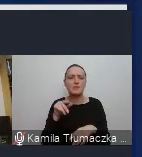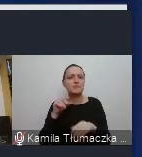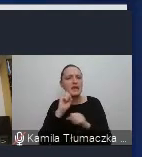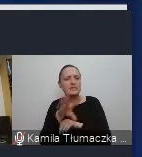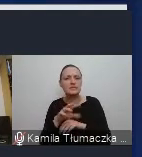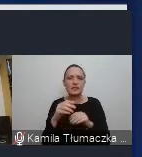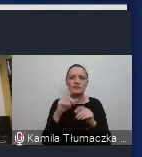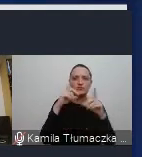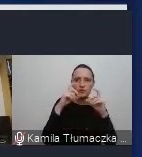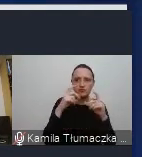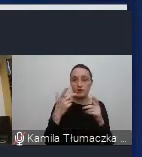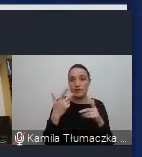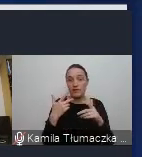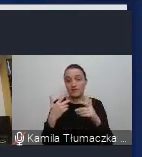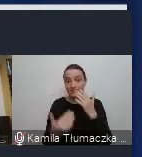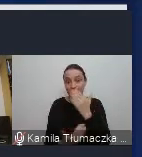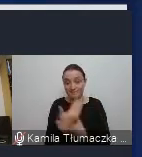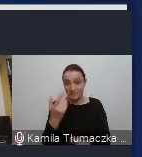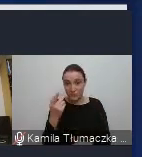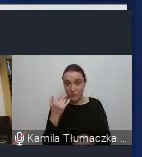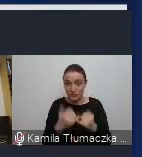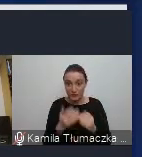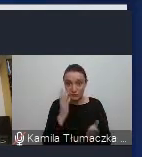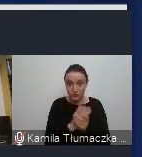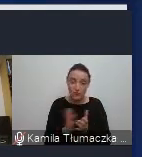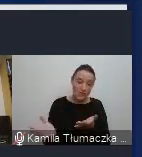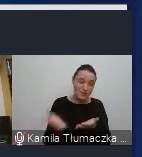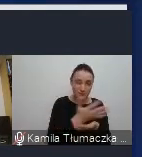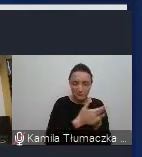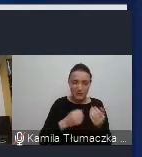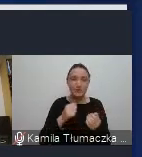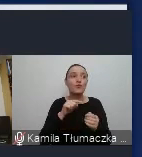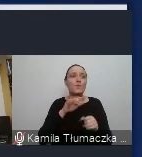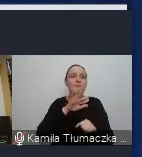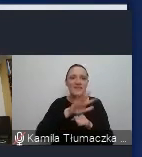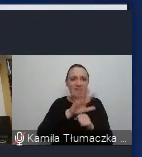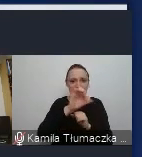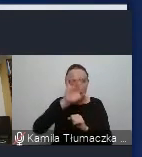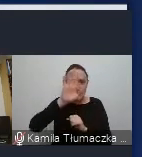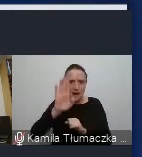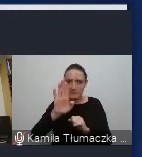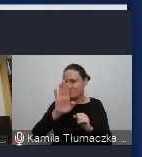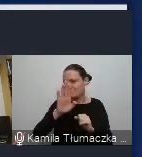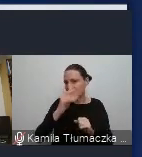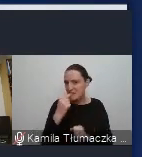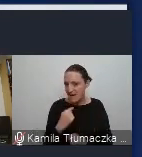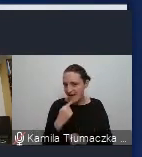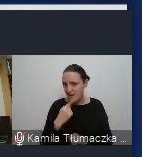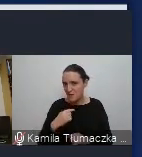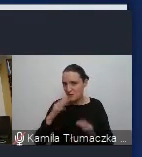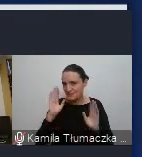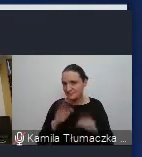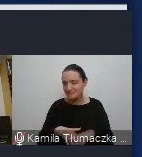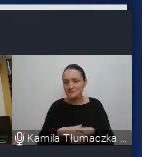prezentacji, zdjęć, natomiast okazuje się, kiedy mamy już tego sporo, że 15 giga, to wcale nie jest taka duża przestrzeń.